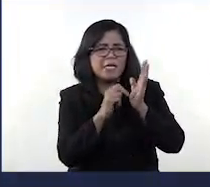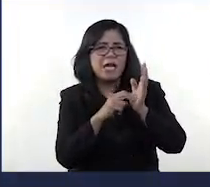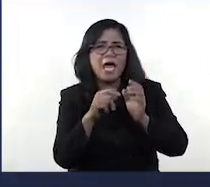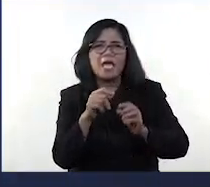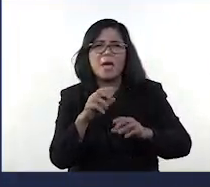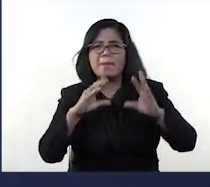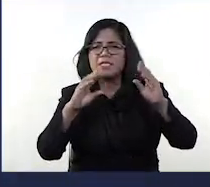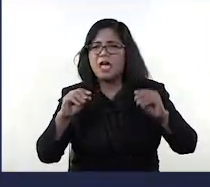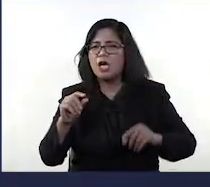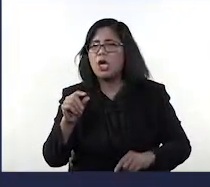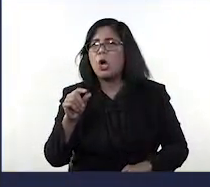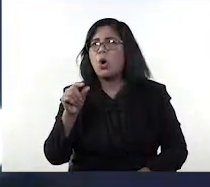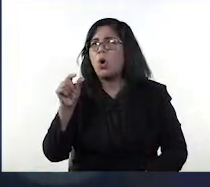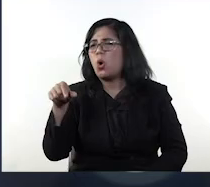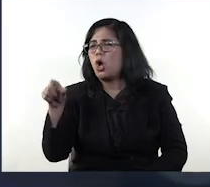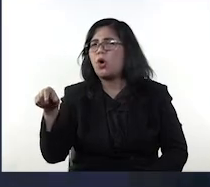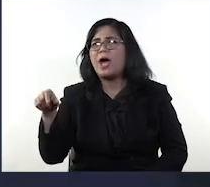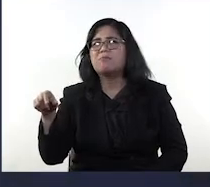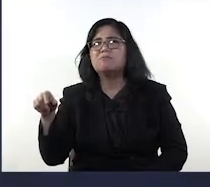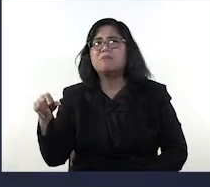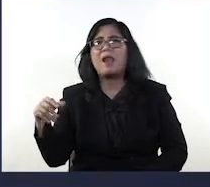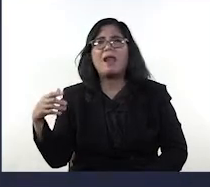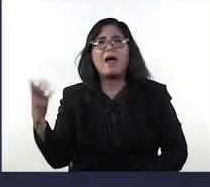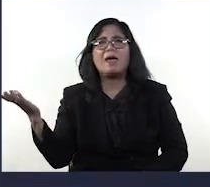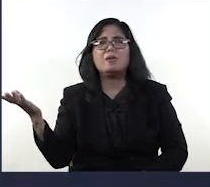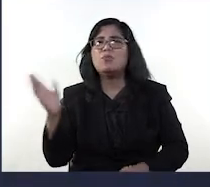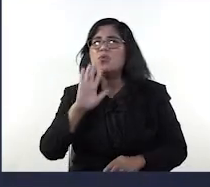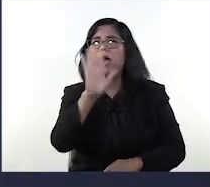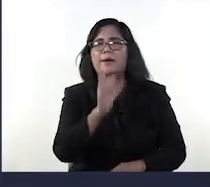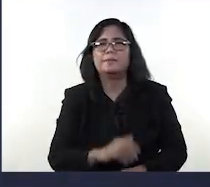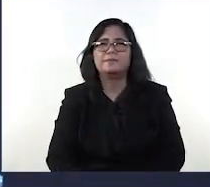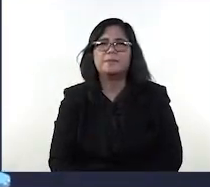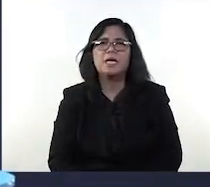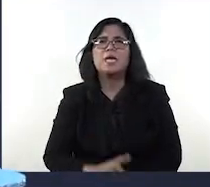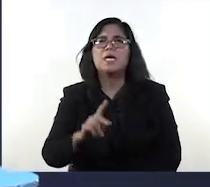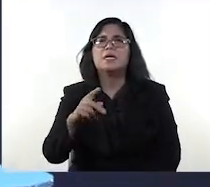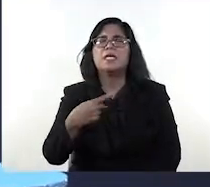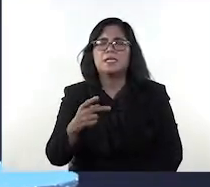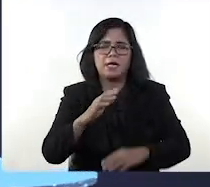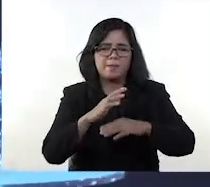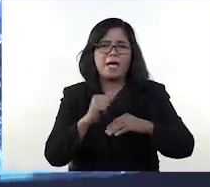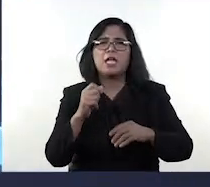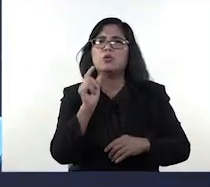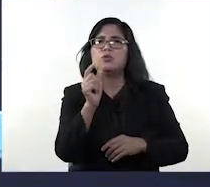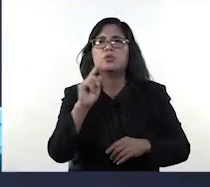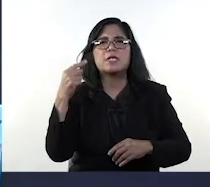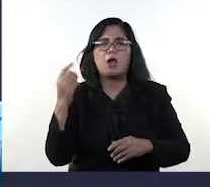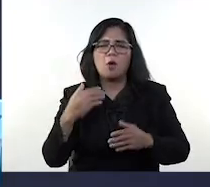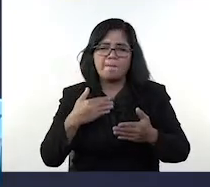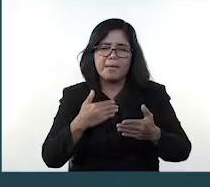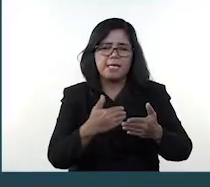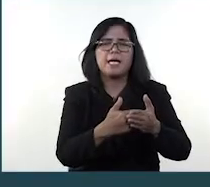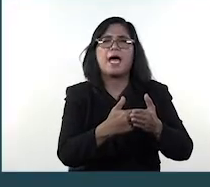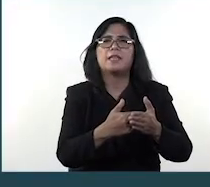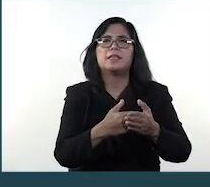orang lain Hai tapi kita dipanggil wujud selalu mendekat dan melakukan yang terbaik bagi